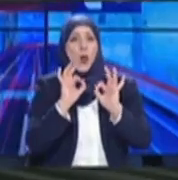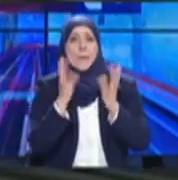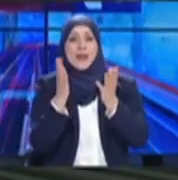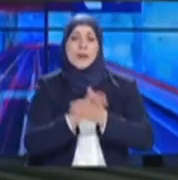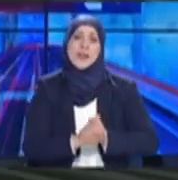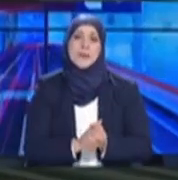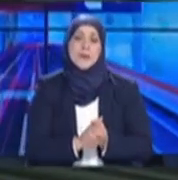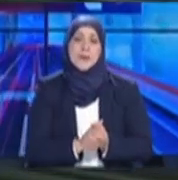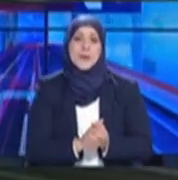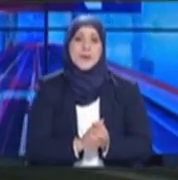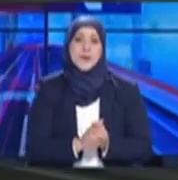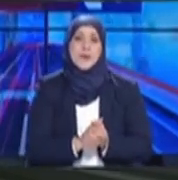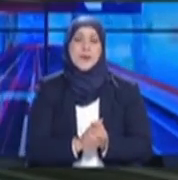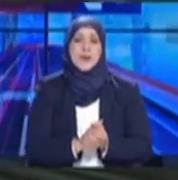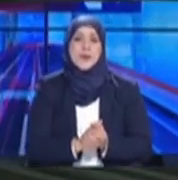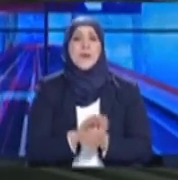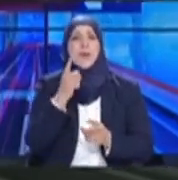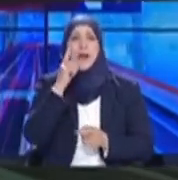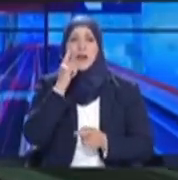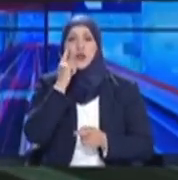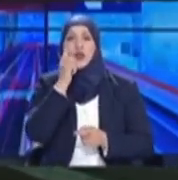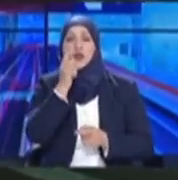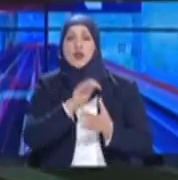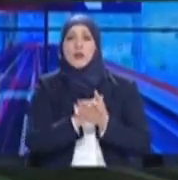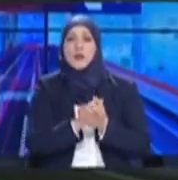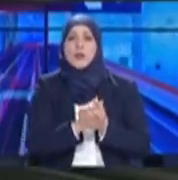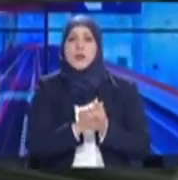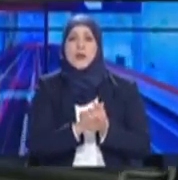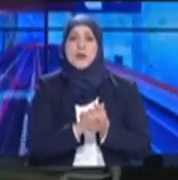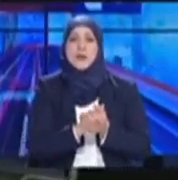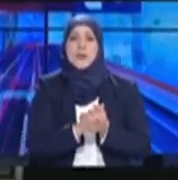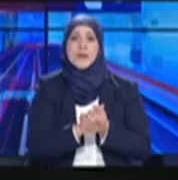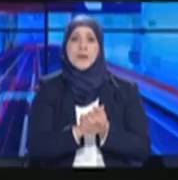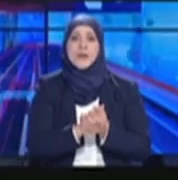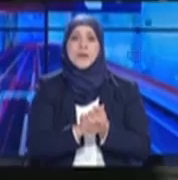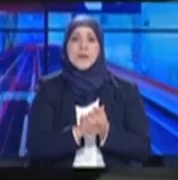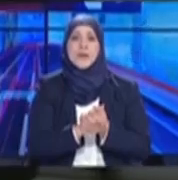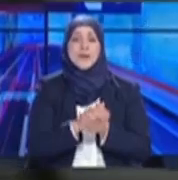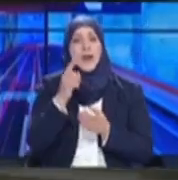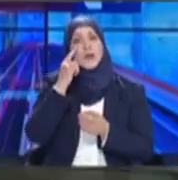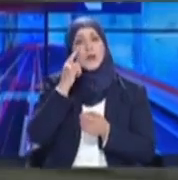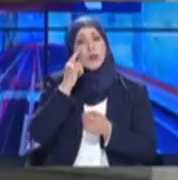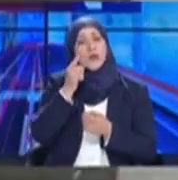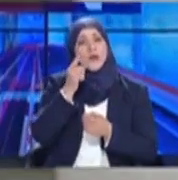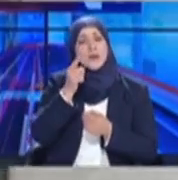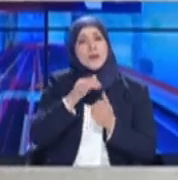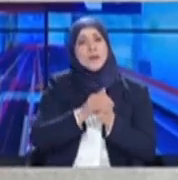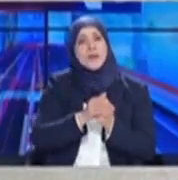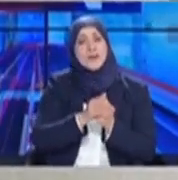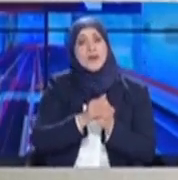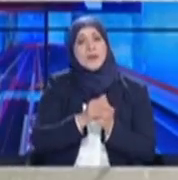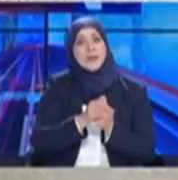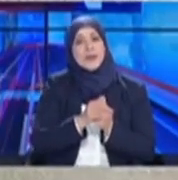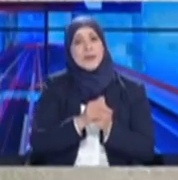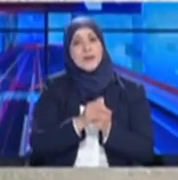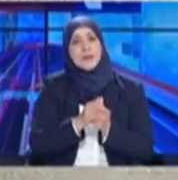البوابه الرئيسيه تكتفي بال بال اه يعني هذه الفتحه هذه المخصصه ل ل اه